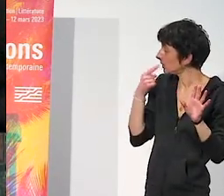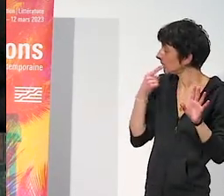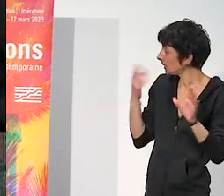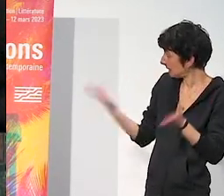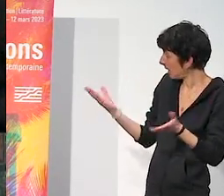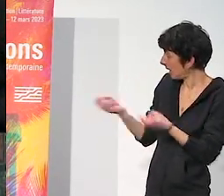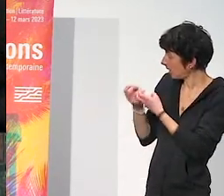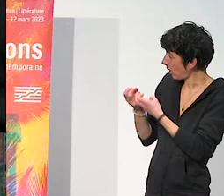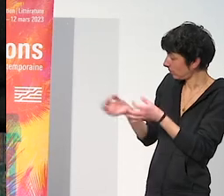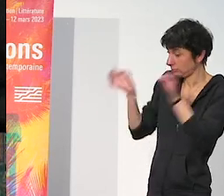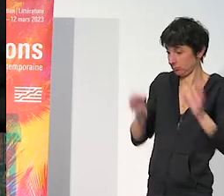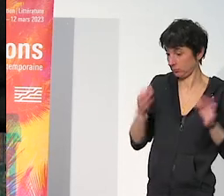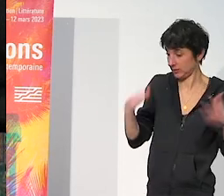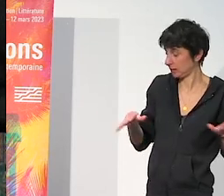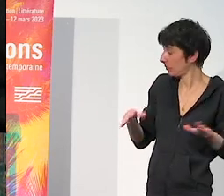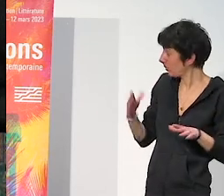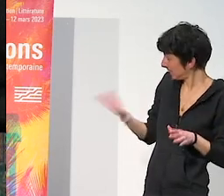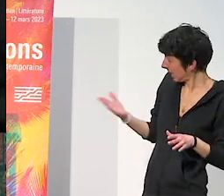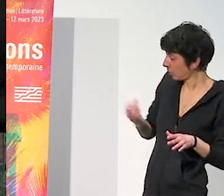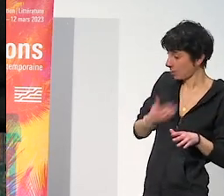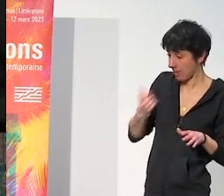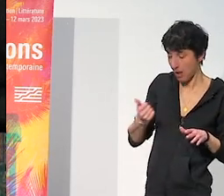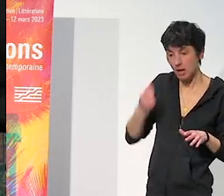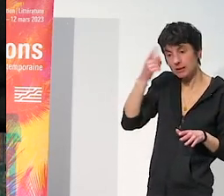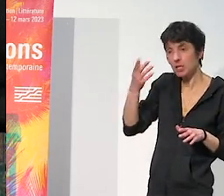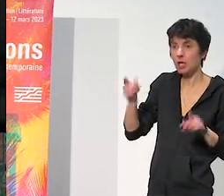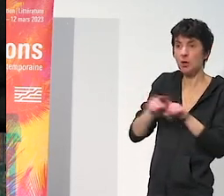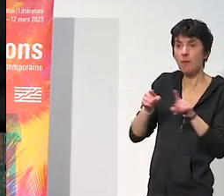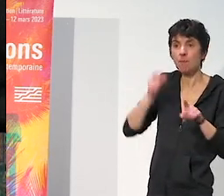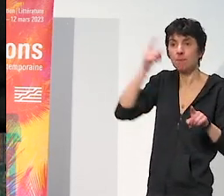exemple pour. Moi, j'aime bien cette idée. Chose. J'aime bien cette idée que